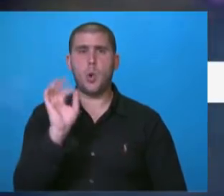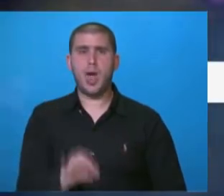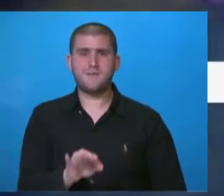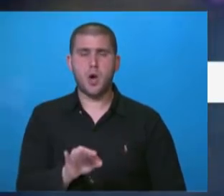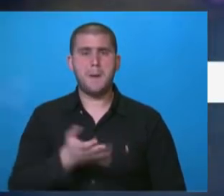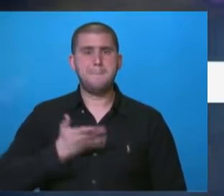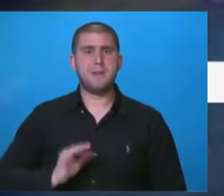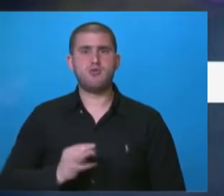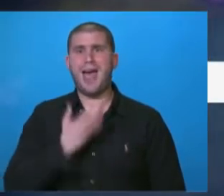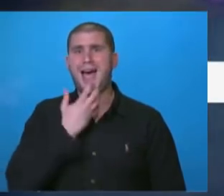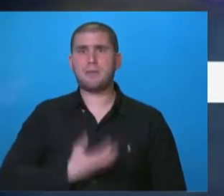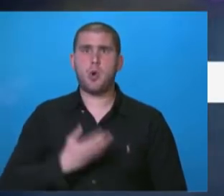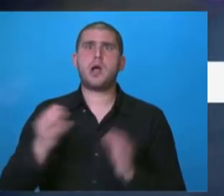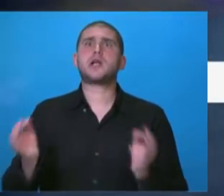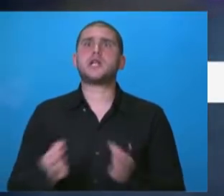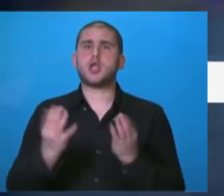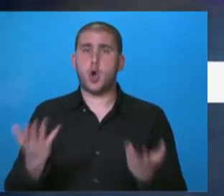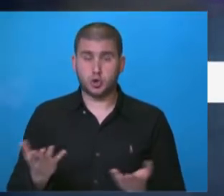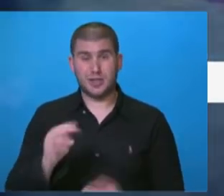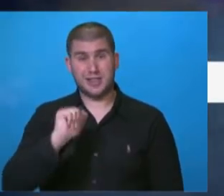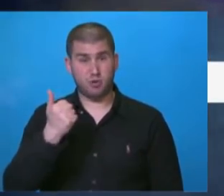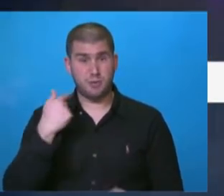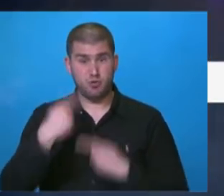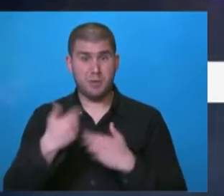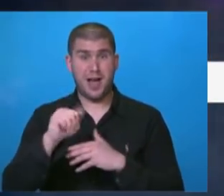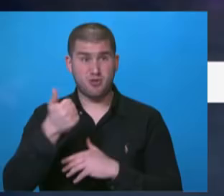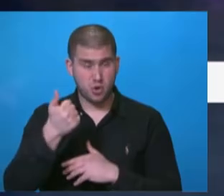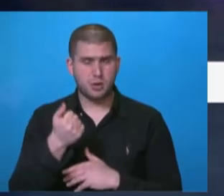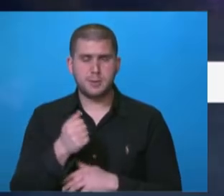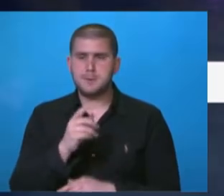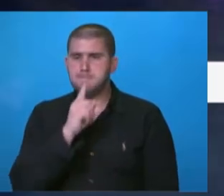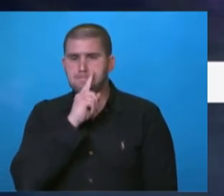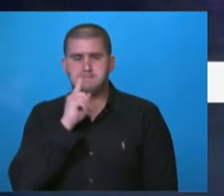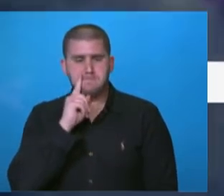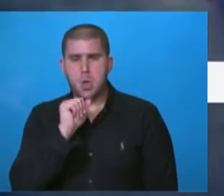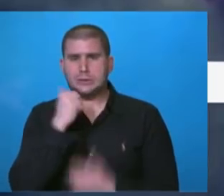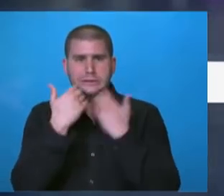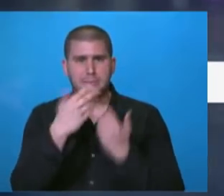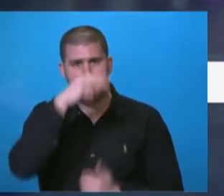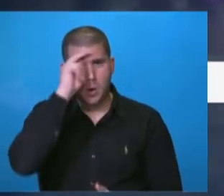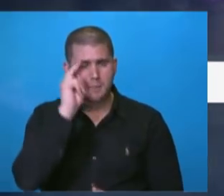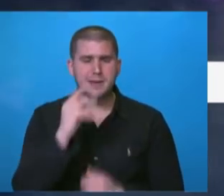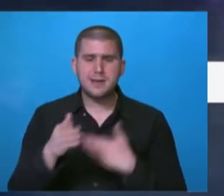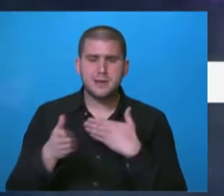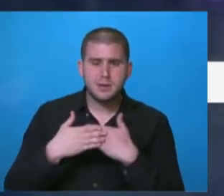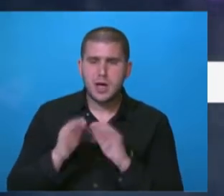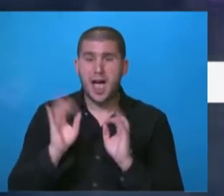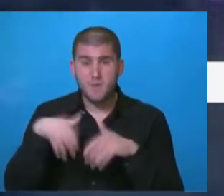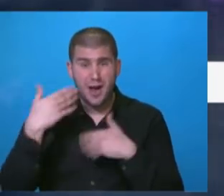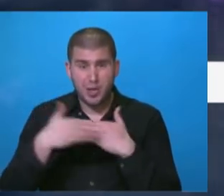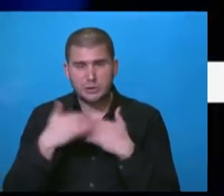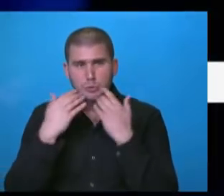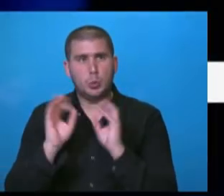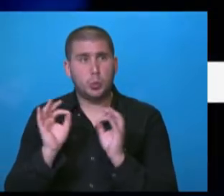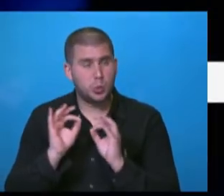שזה מבחינתם דבר קדוש, אוקיי? אז דבר ראשון, בשנים הראשונות בוודאי שאין לי מי לדבר. הם לא מספרים לא להורים שלהם, לא לנשים שלהם לאחר שהם התחתנו.